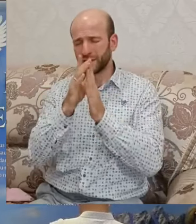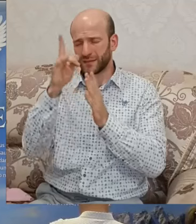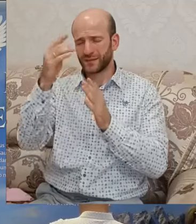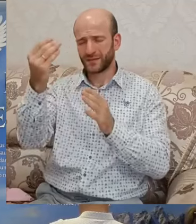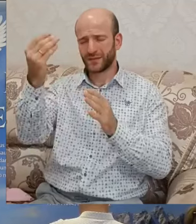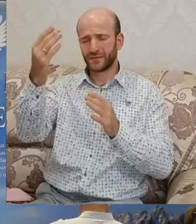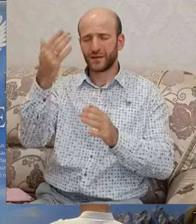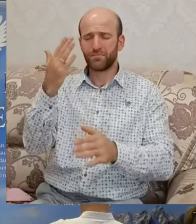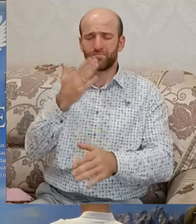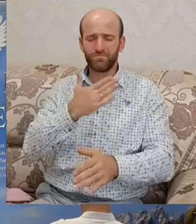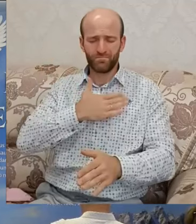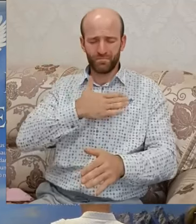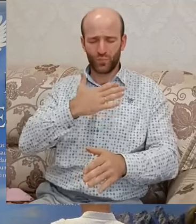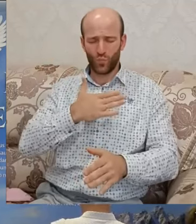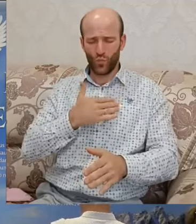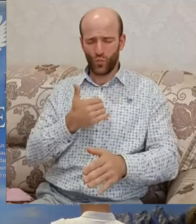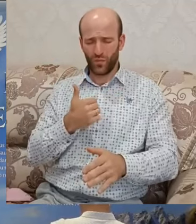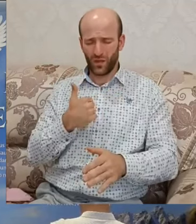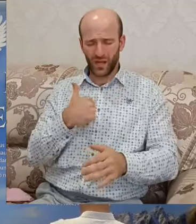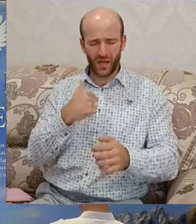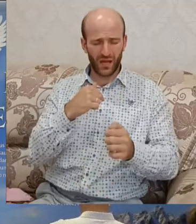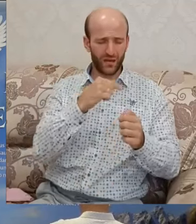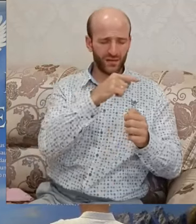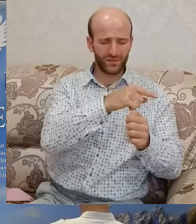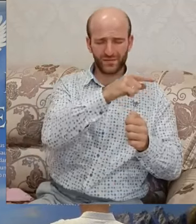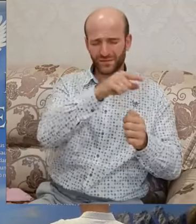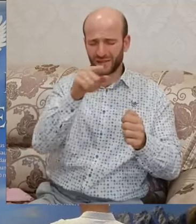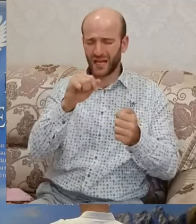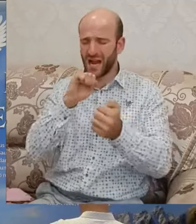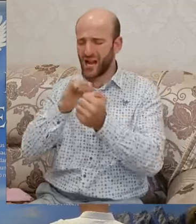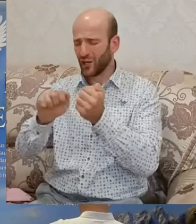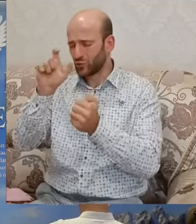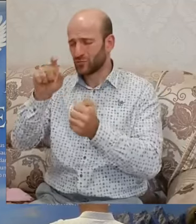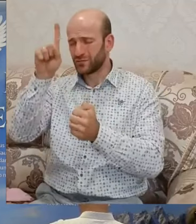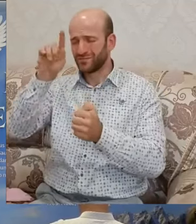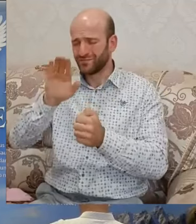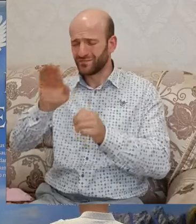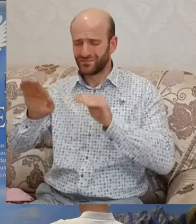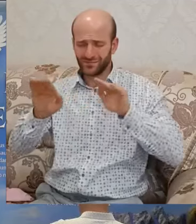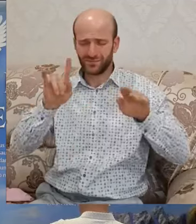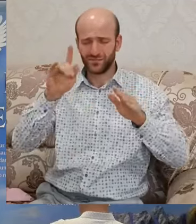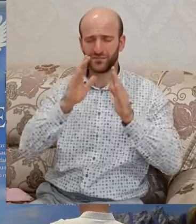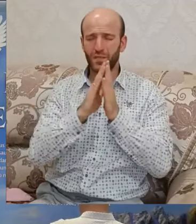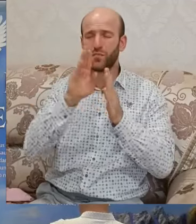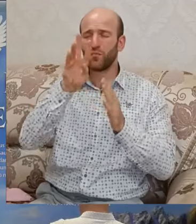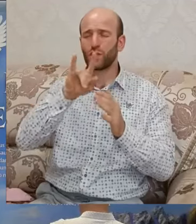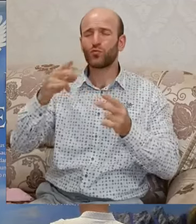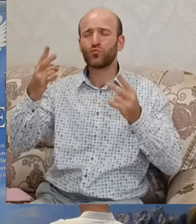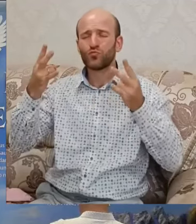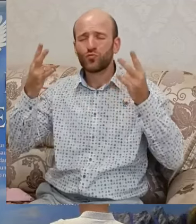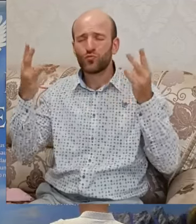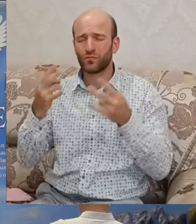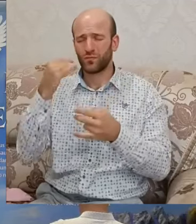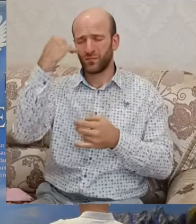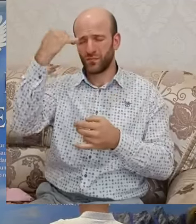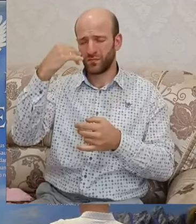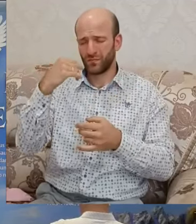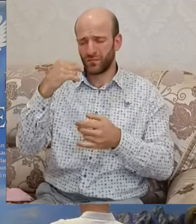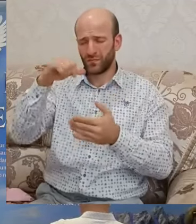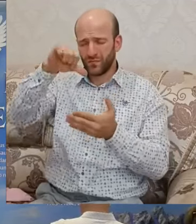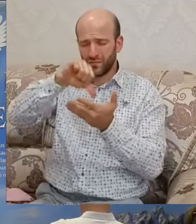Коснись каждого из нас. Viešpatie, mums šiandien reikalinga tavo prisilietimas. Господи, мы сегодня нуждаемся в твоём прикосновении. Mes stokojam tavo šlovės